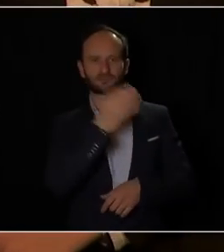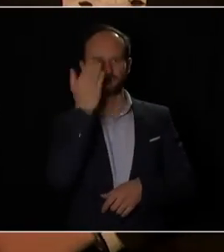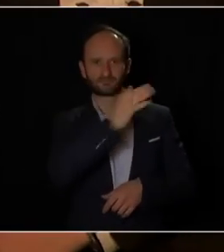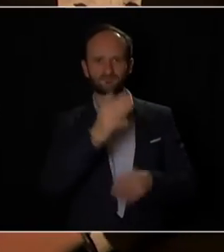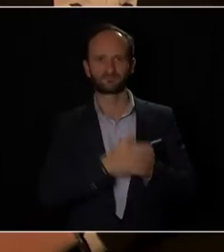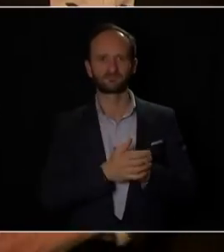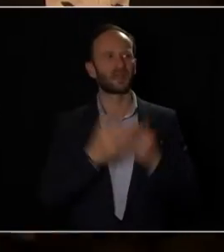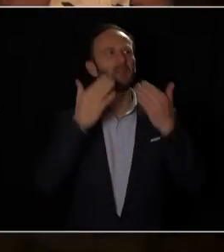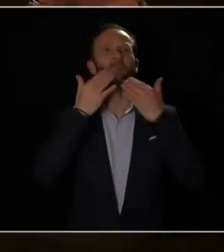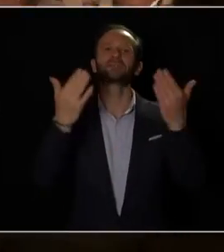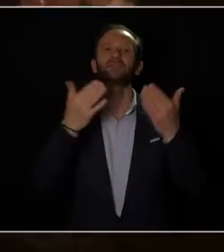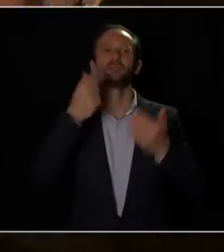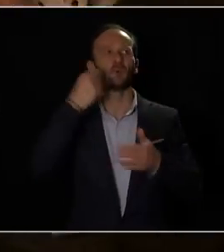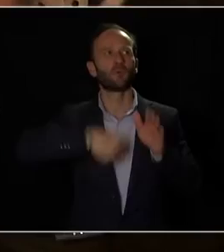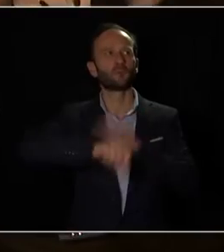le DFCO. Hein.